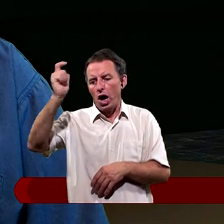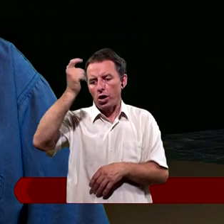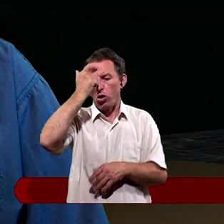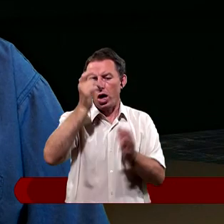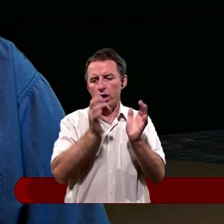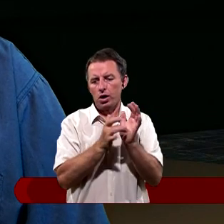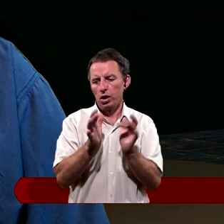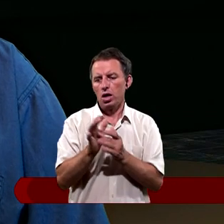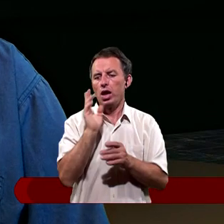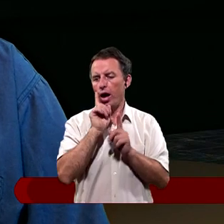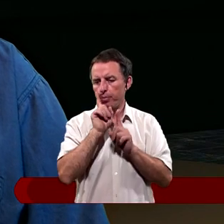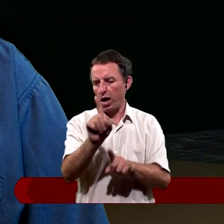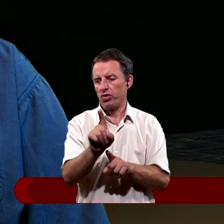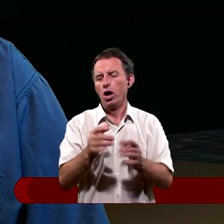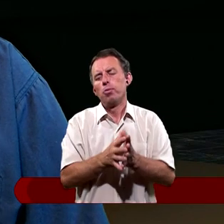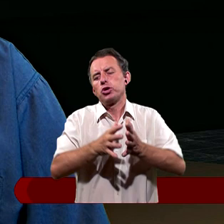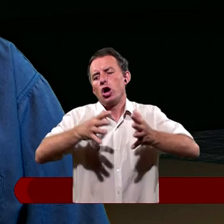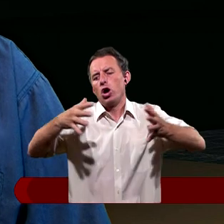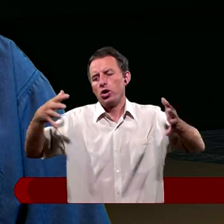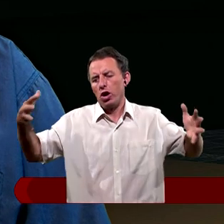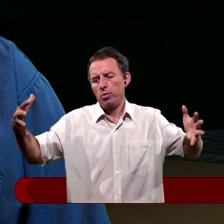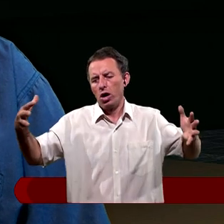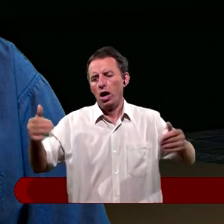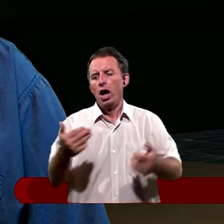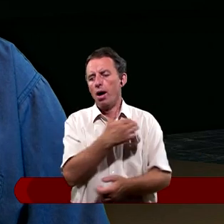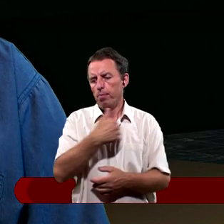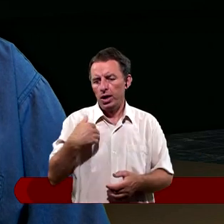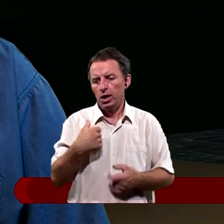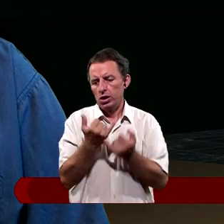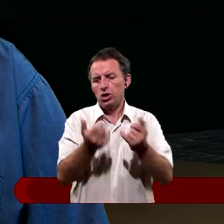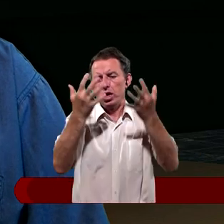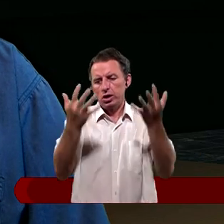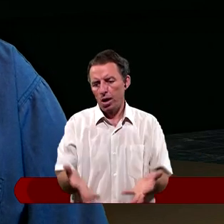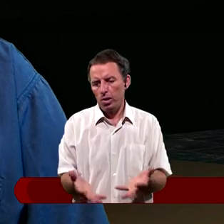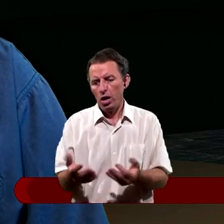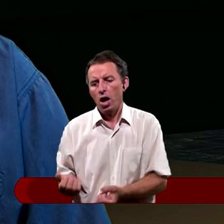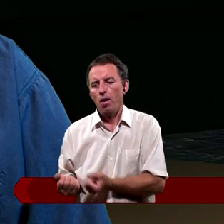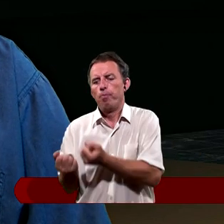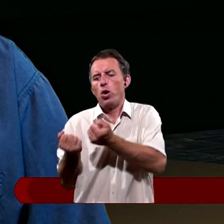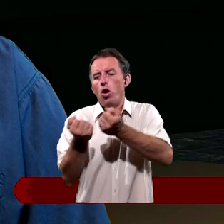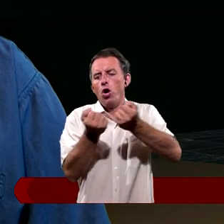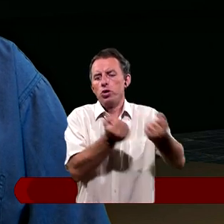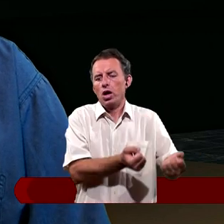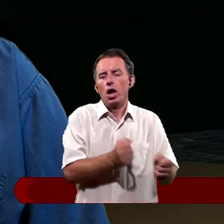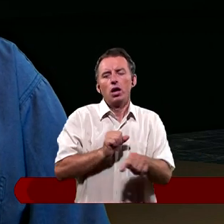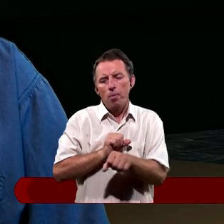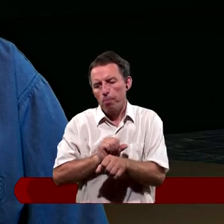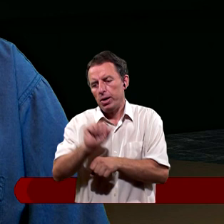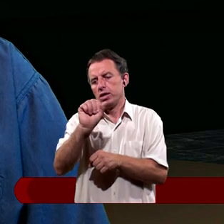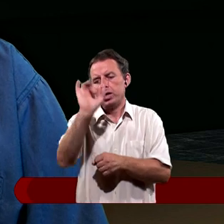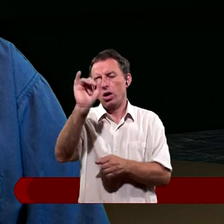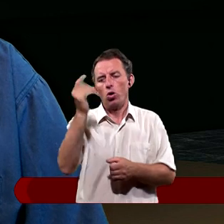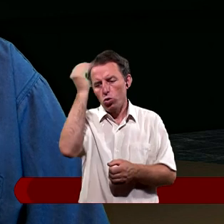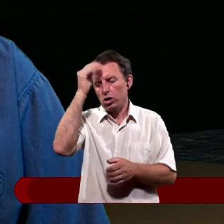rola Chrystusa jest naprawdę przeogromna. A my, jeżeli chcemy pełnić, być Jego